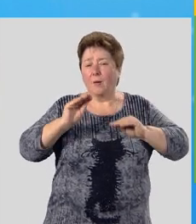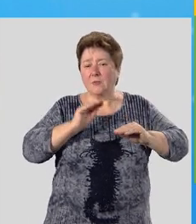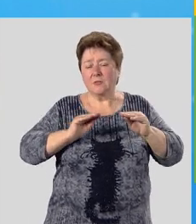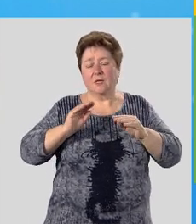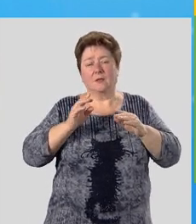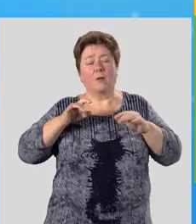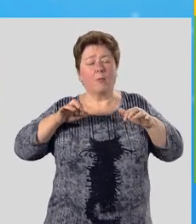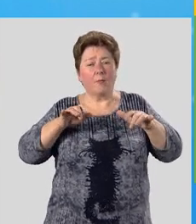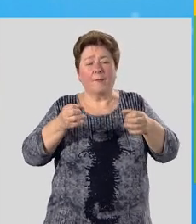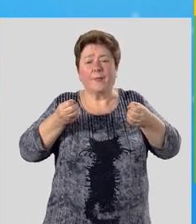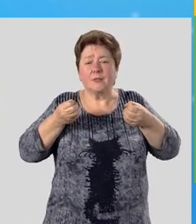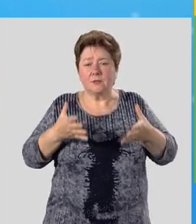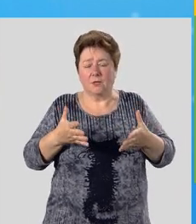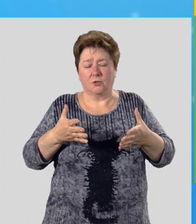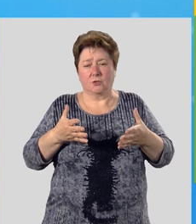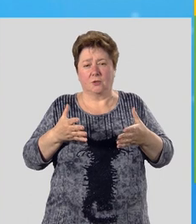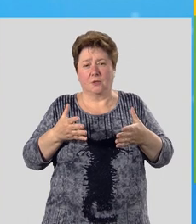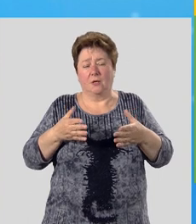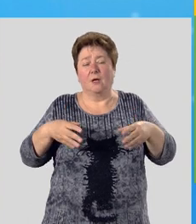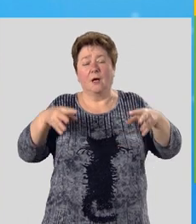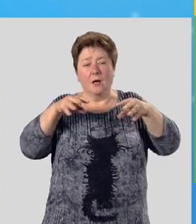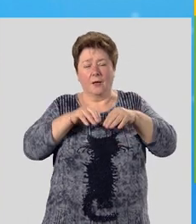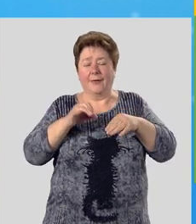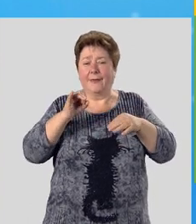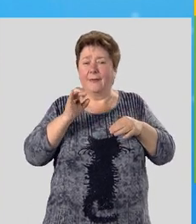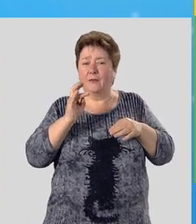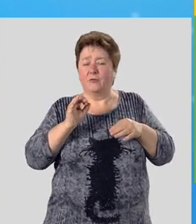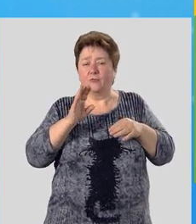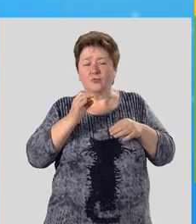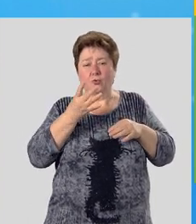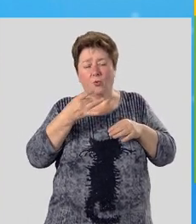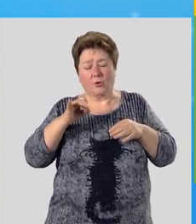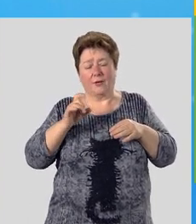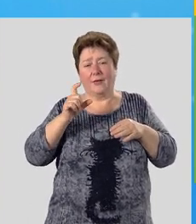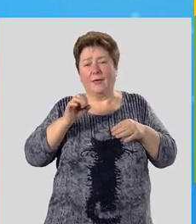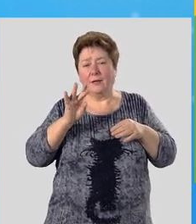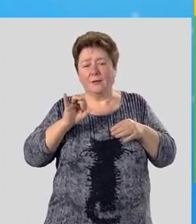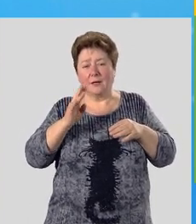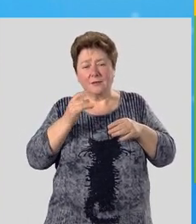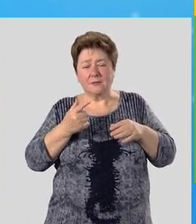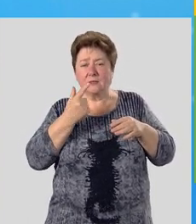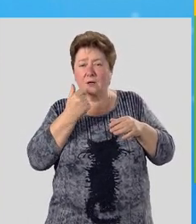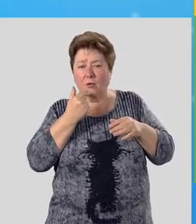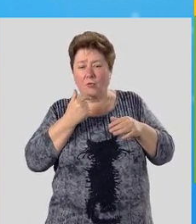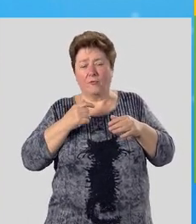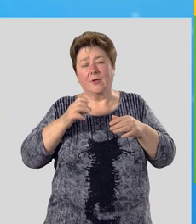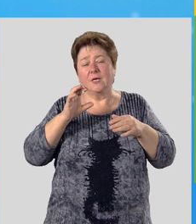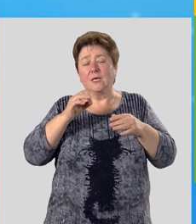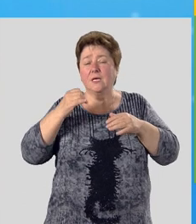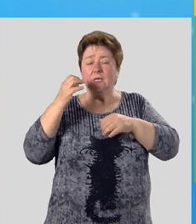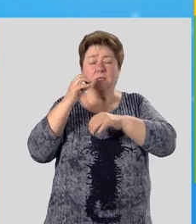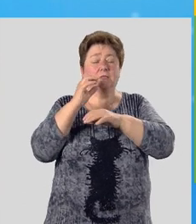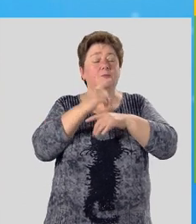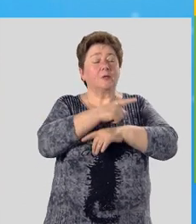бактерий, простейших, в том числе инфузорий, увидеть эритроциты, сперматозоиды.